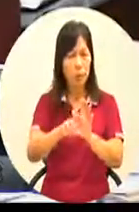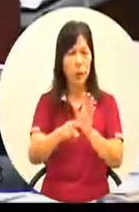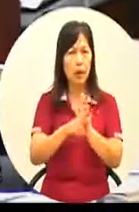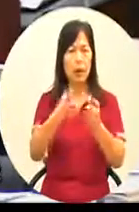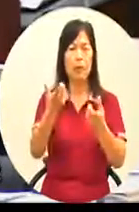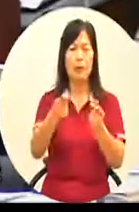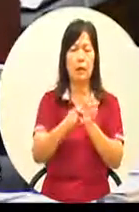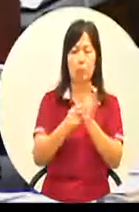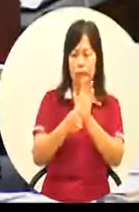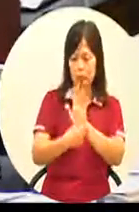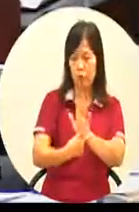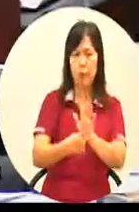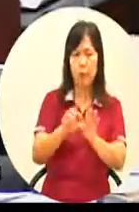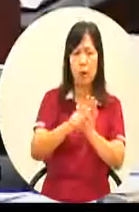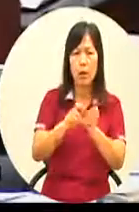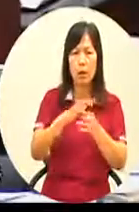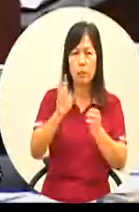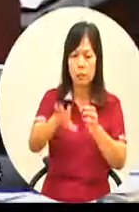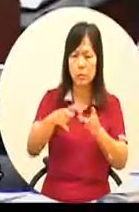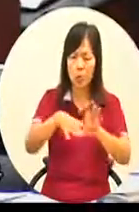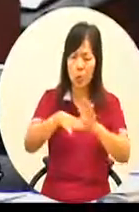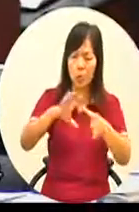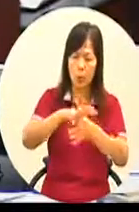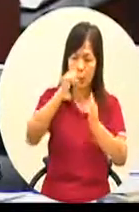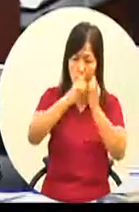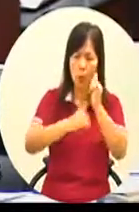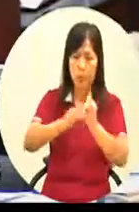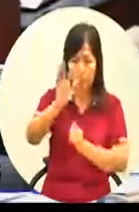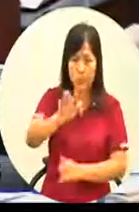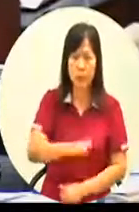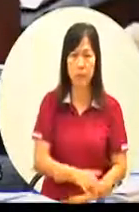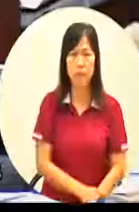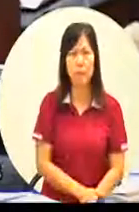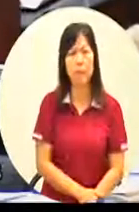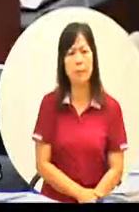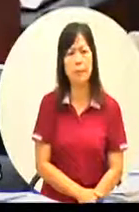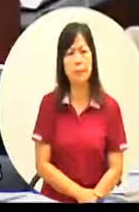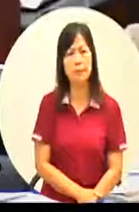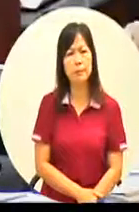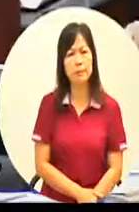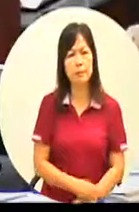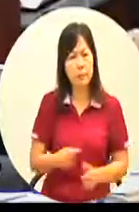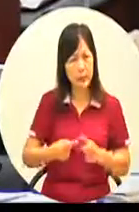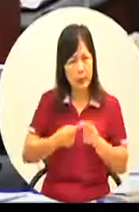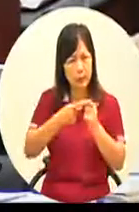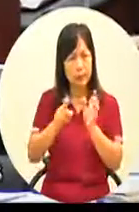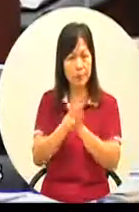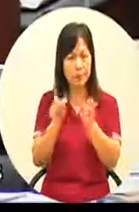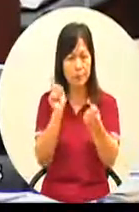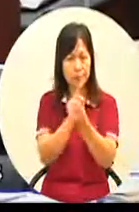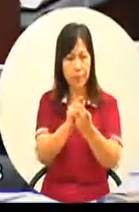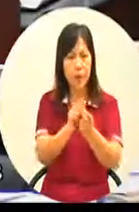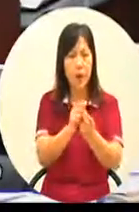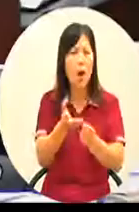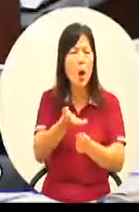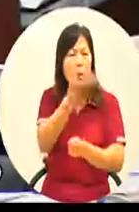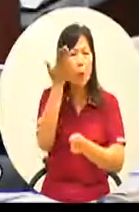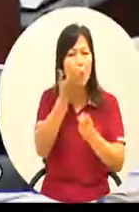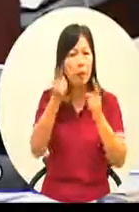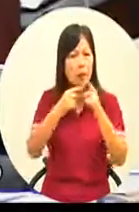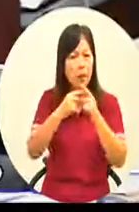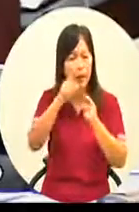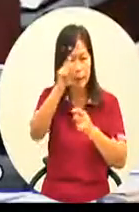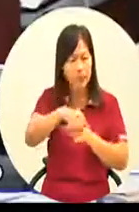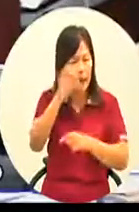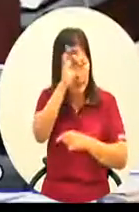嘞、八张嘞，迄种有文化一个典故的啦吼。我相信安的第一对观光客要来